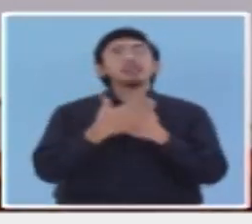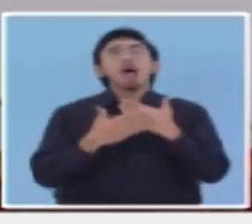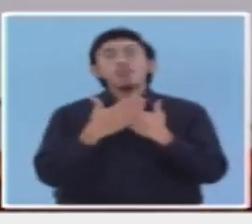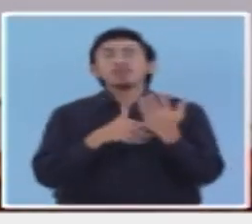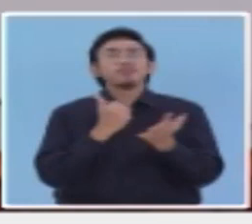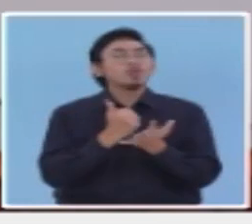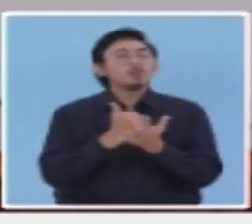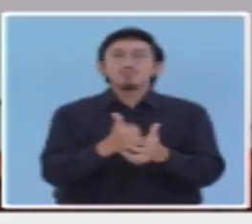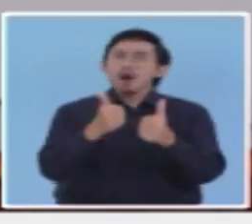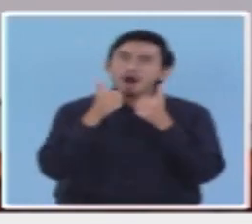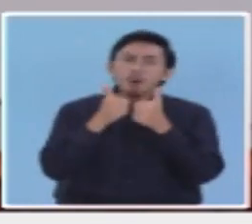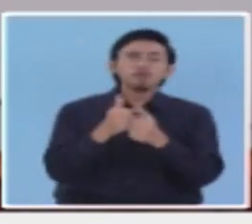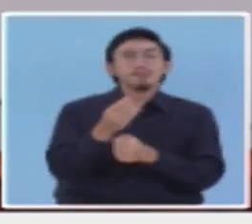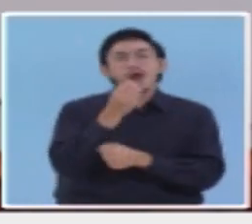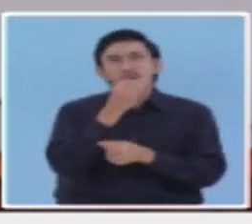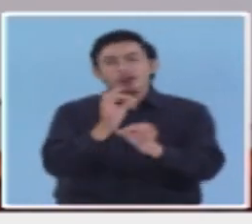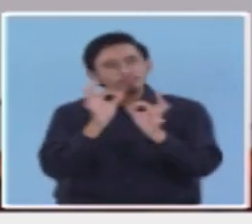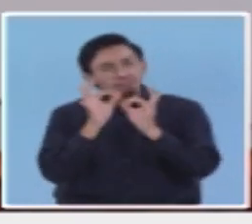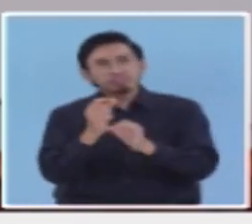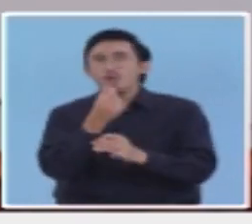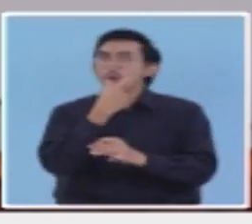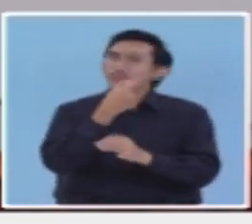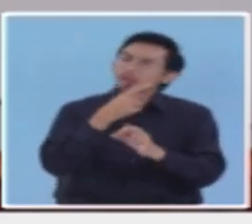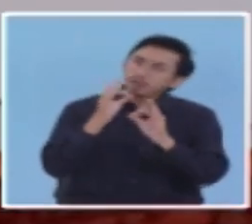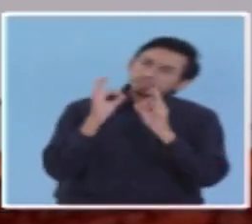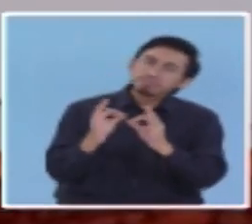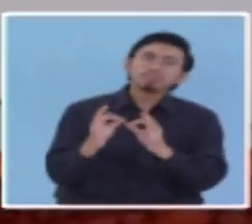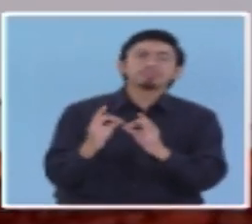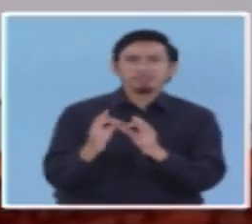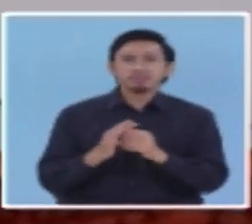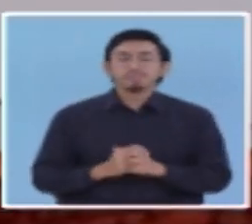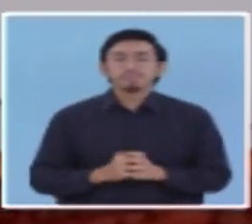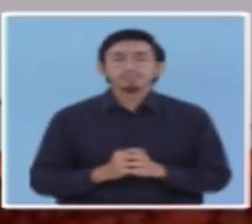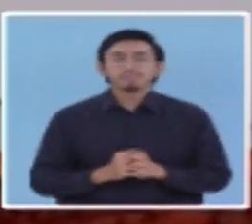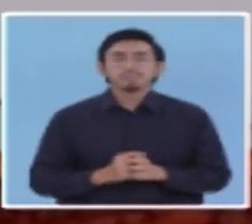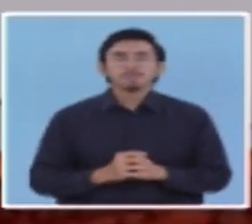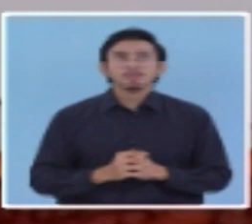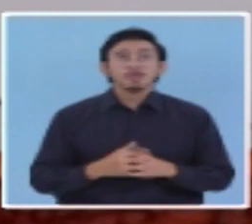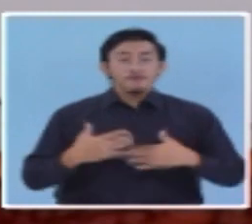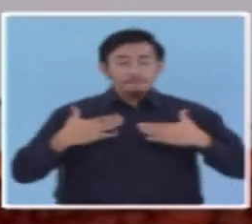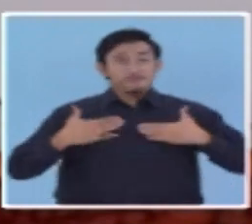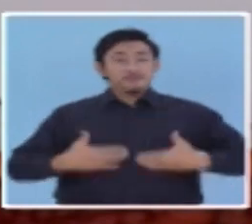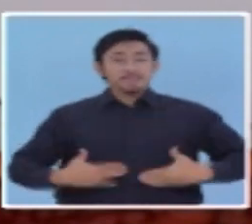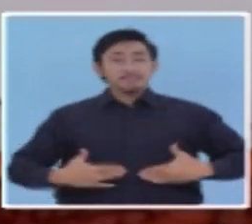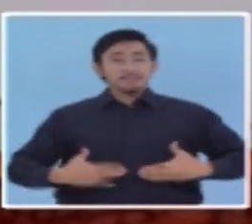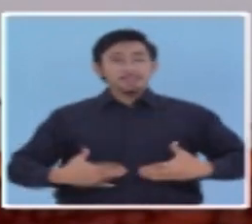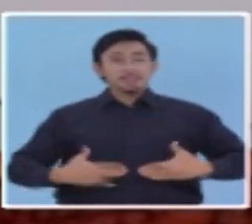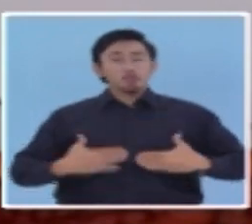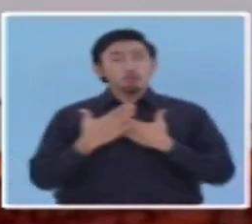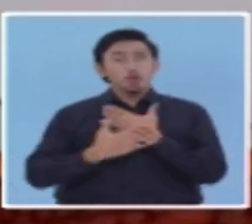minum obat teratur, jadi bukan hanya fisik saja yang diobati, tapi mental kita, psikis kita